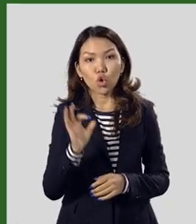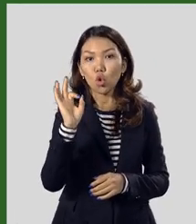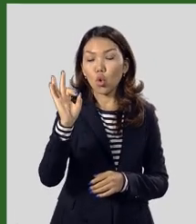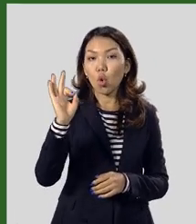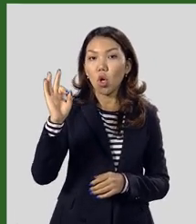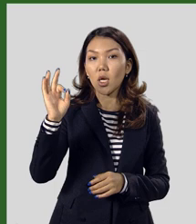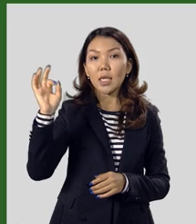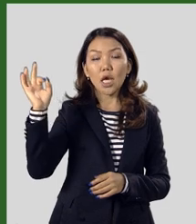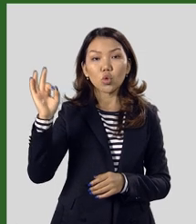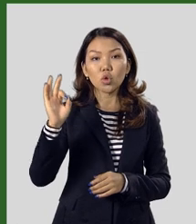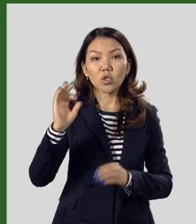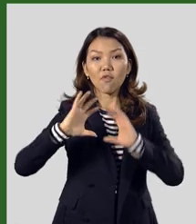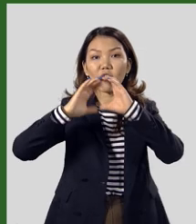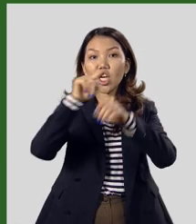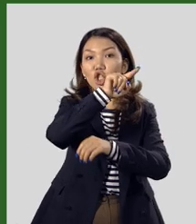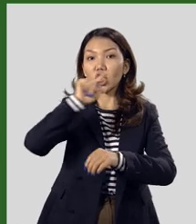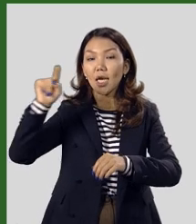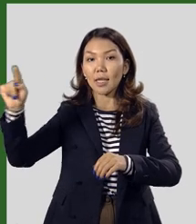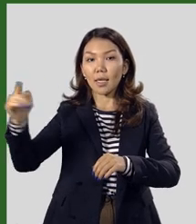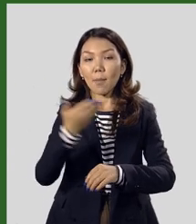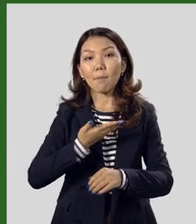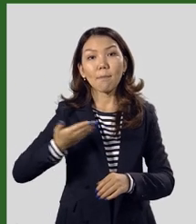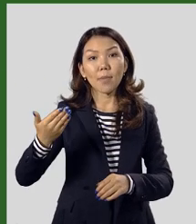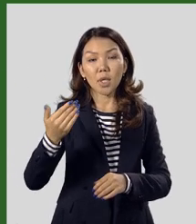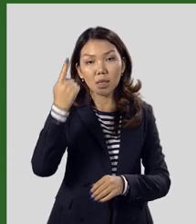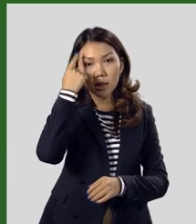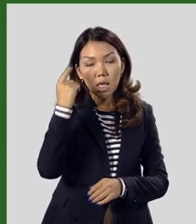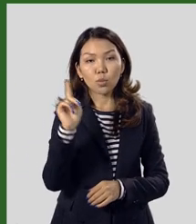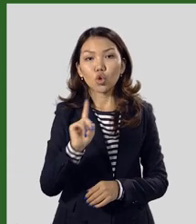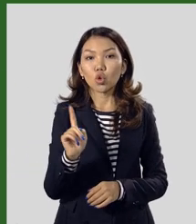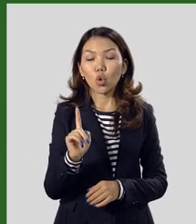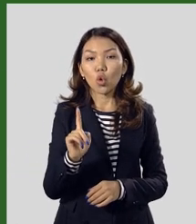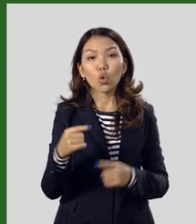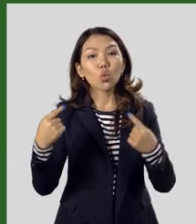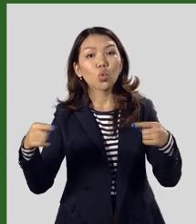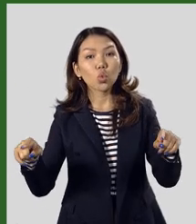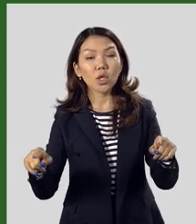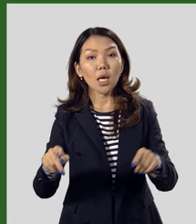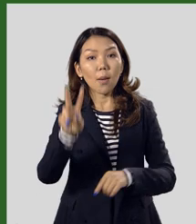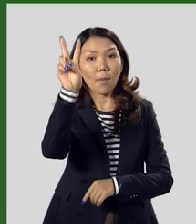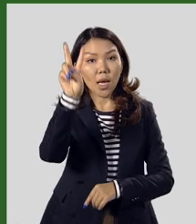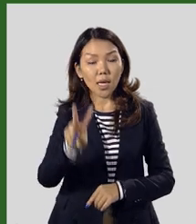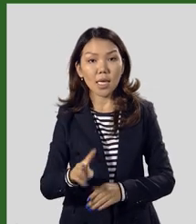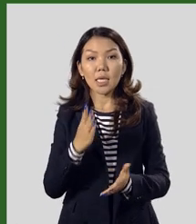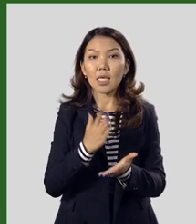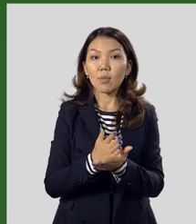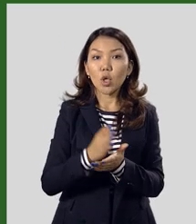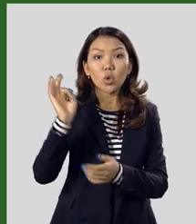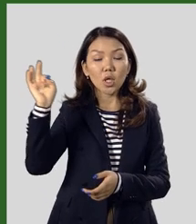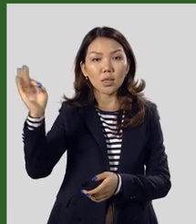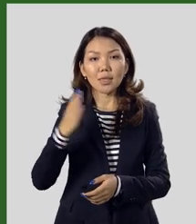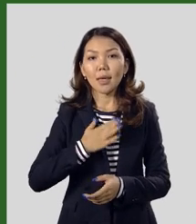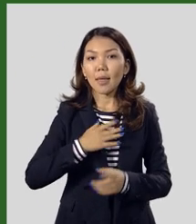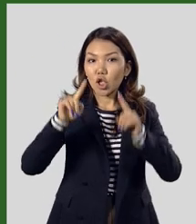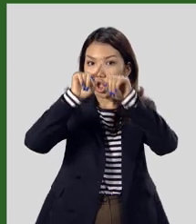градусов широты. Мы с вами знаем, что и другие параллели имеют градусы. На